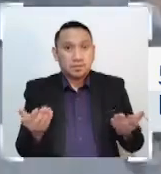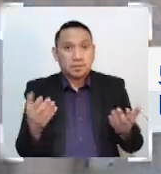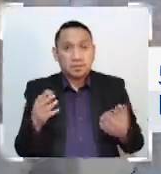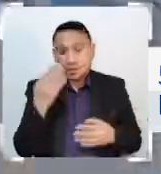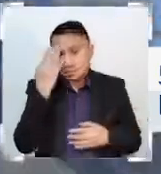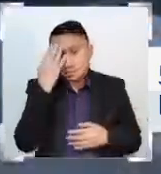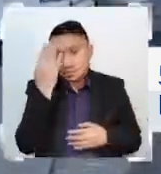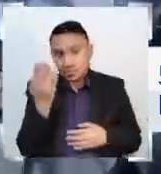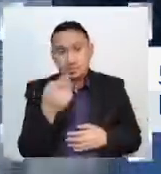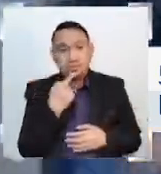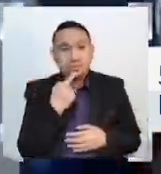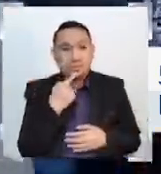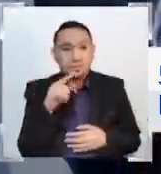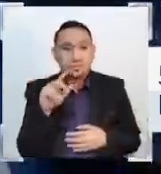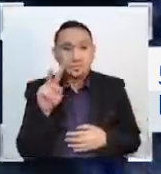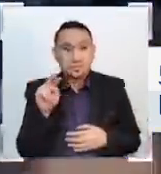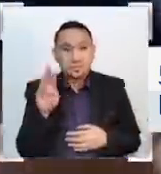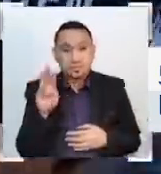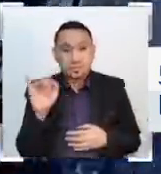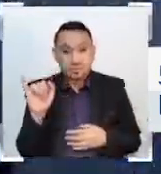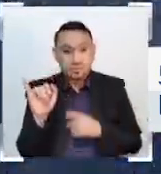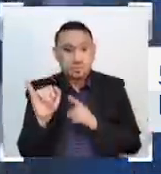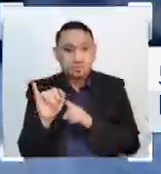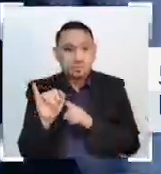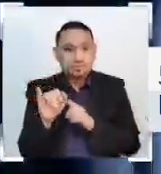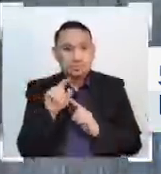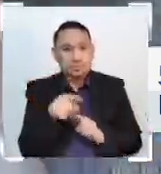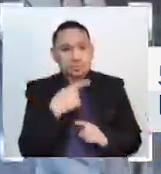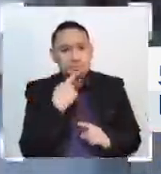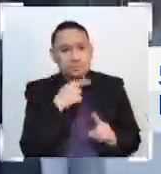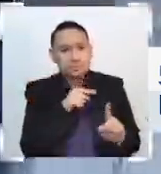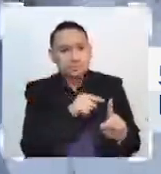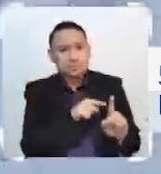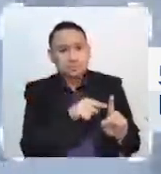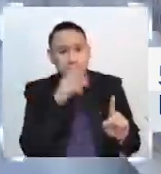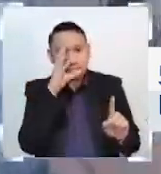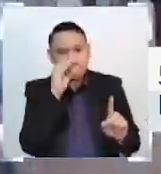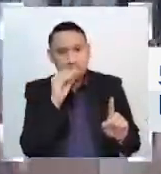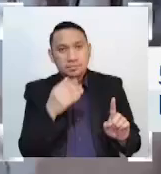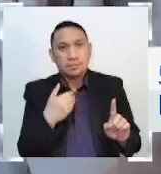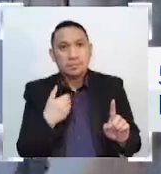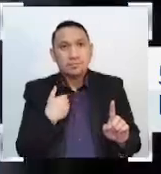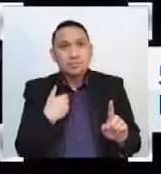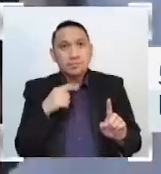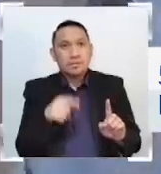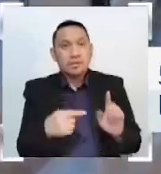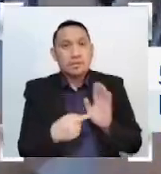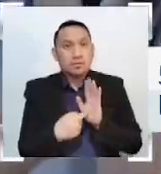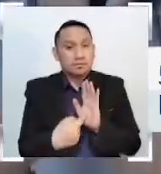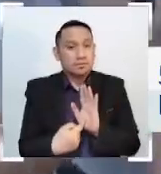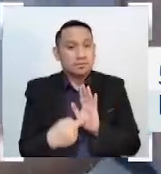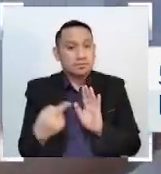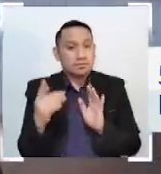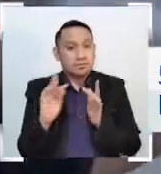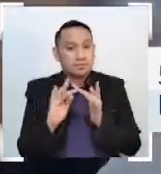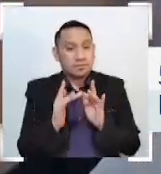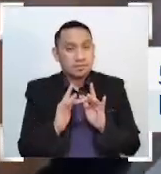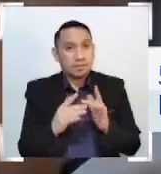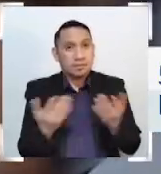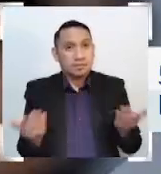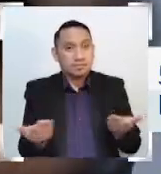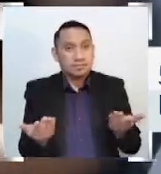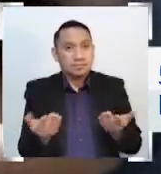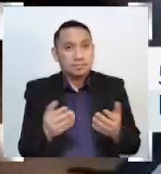sa NBI, inilala ko umano ng grupo ni Abukay ang mistulang online menu na may larawan ng mga babae. Ang transaksyon,